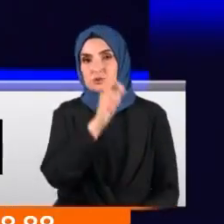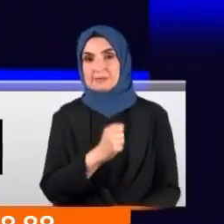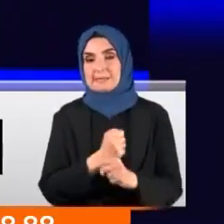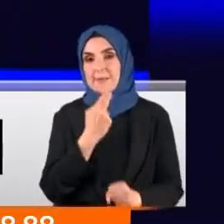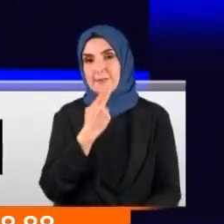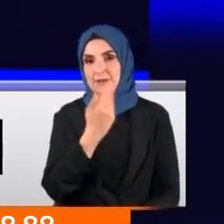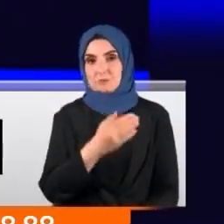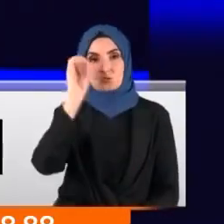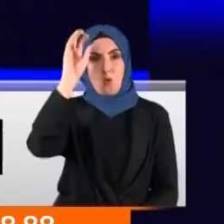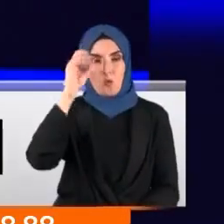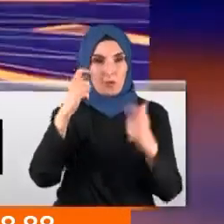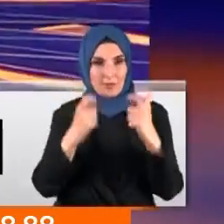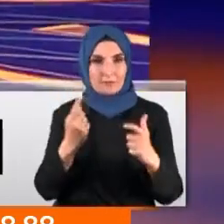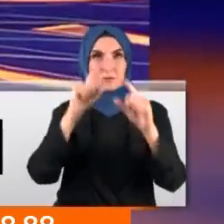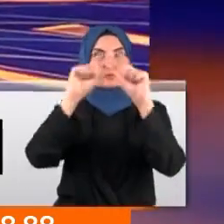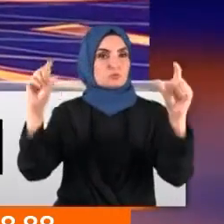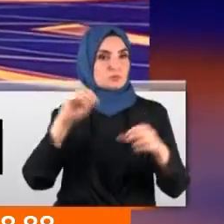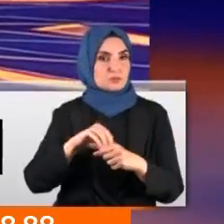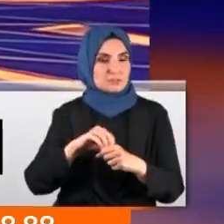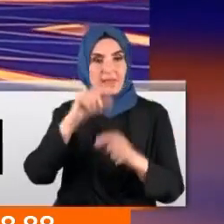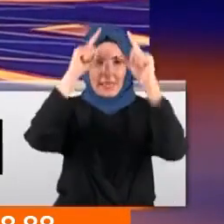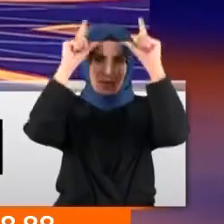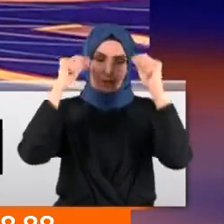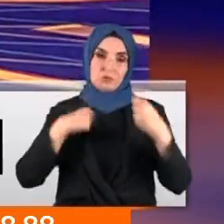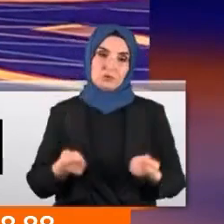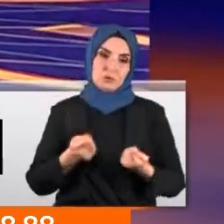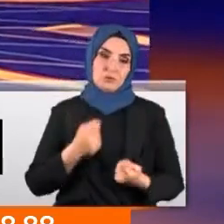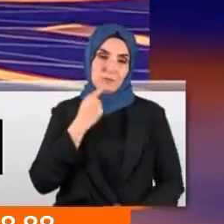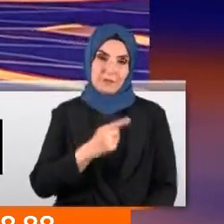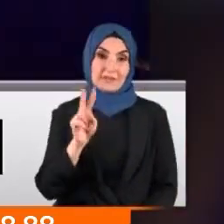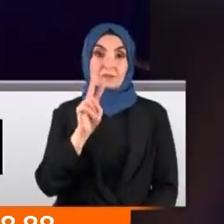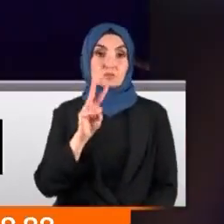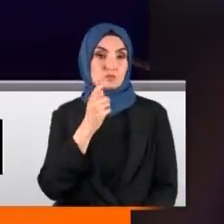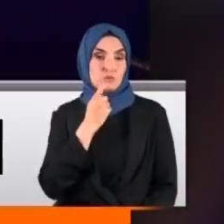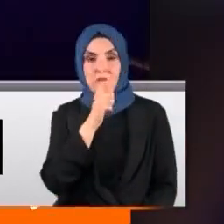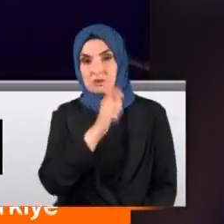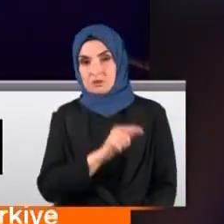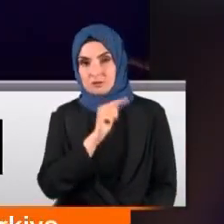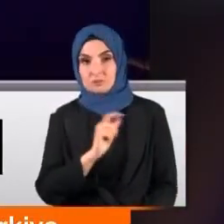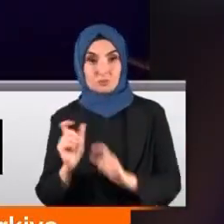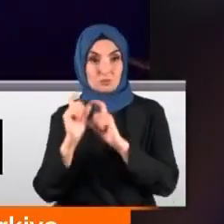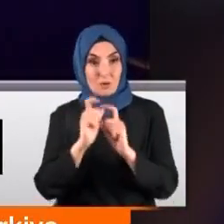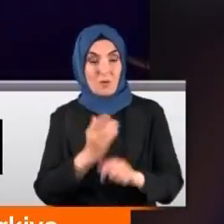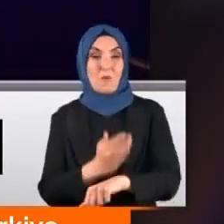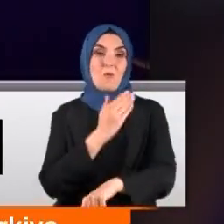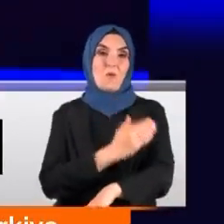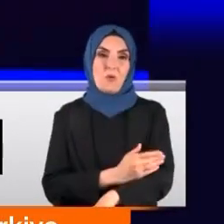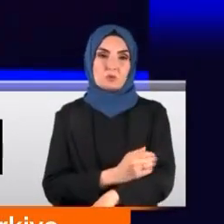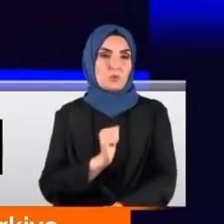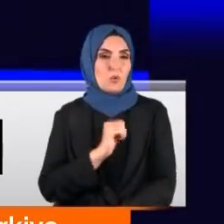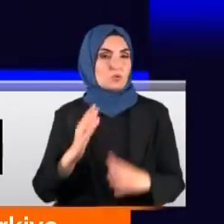bir kurumda hemşire olarak çalışıyorum. 23 yaşındaki hemşire sorular gelmeden önce başından geçen o korkunç olayı